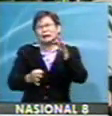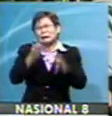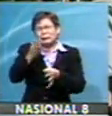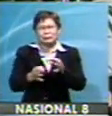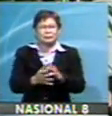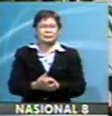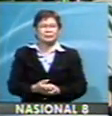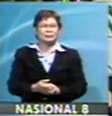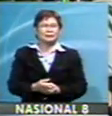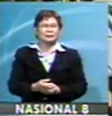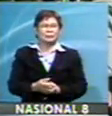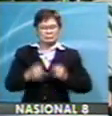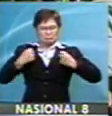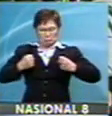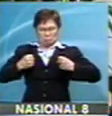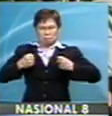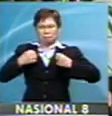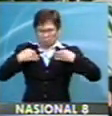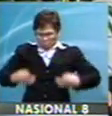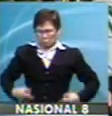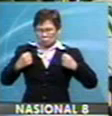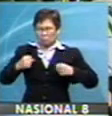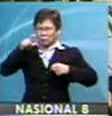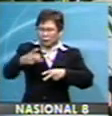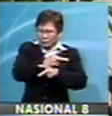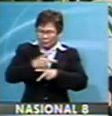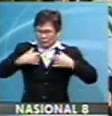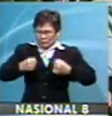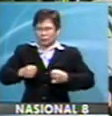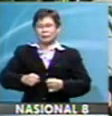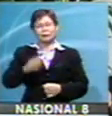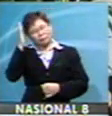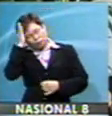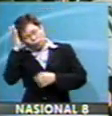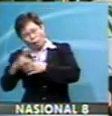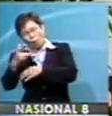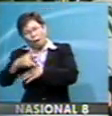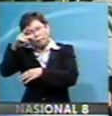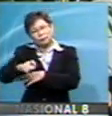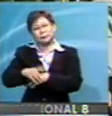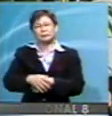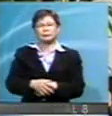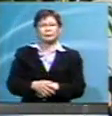nak nak keep fit kena kena jaga kesihatan kena Tidur awal